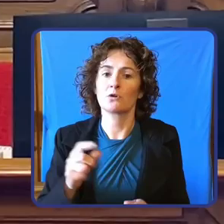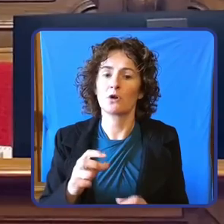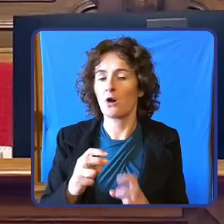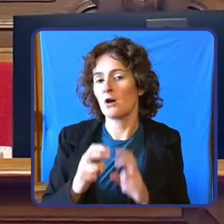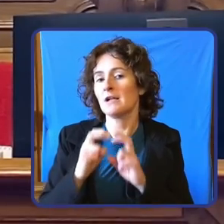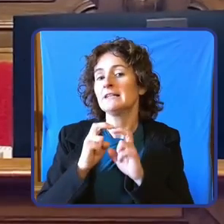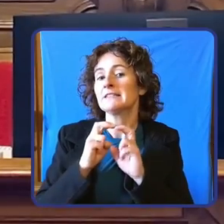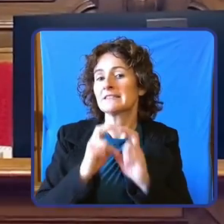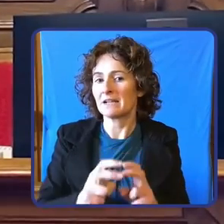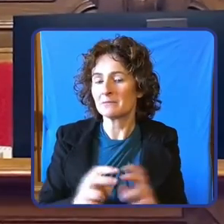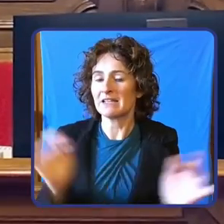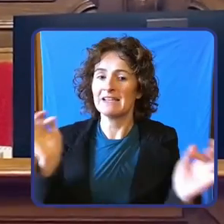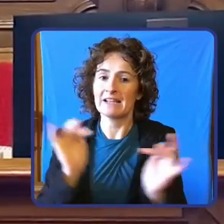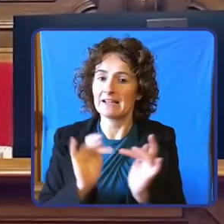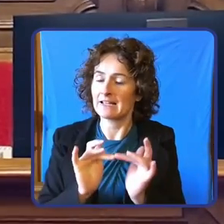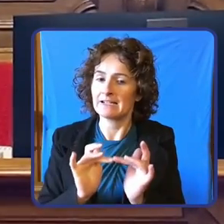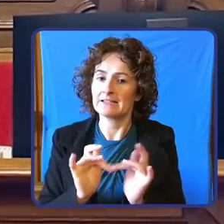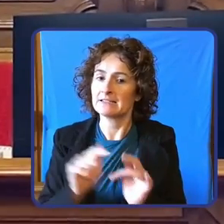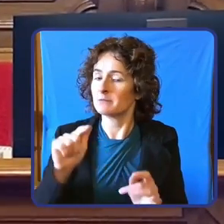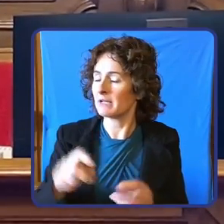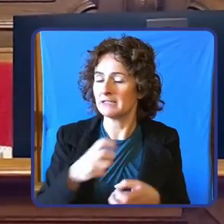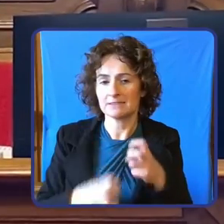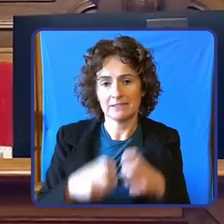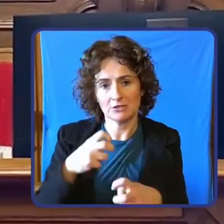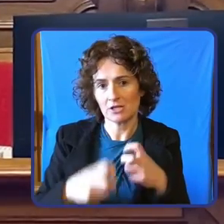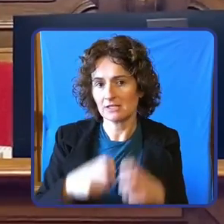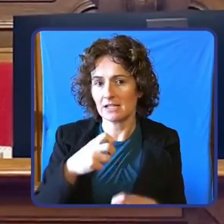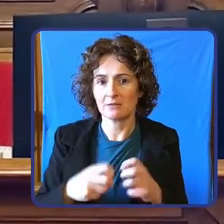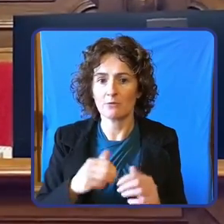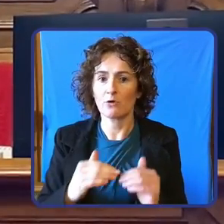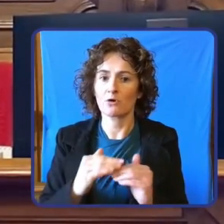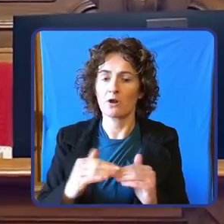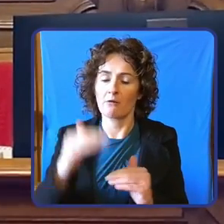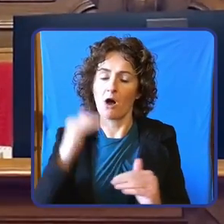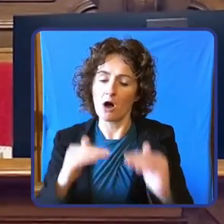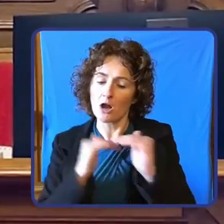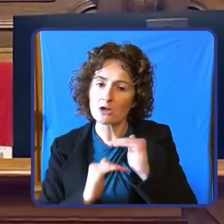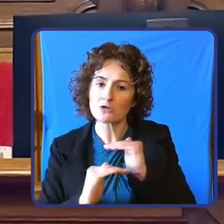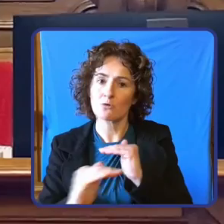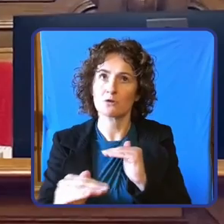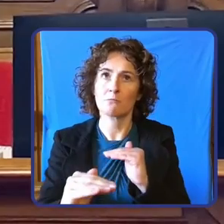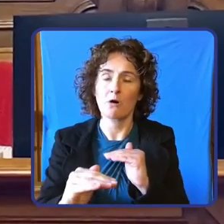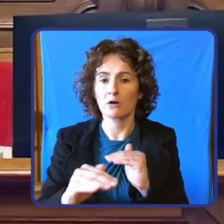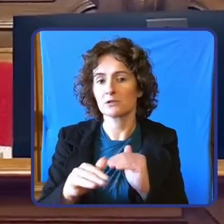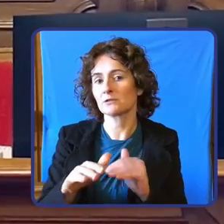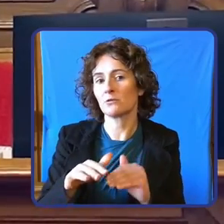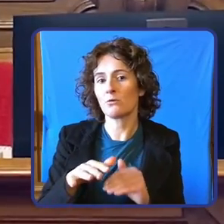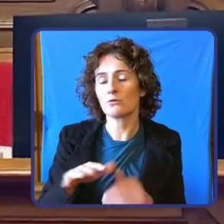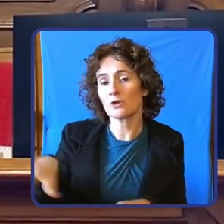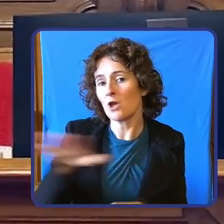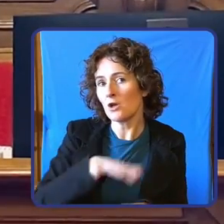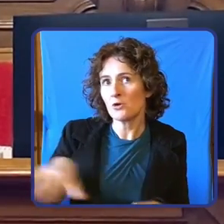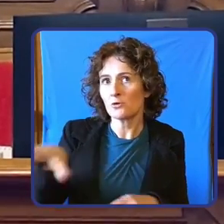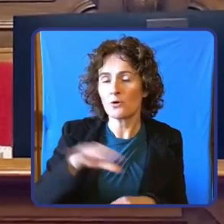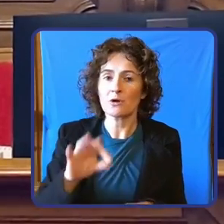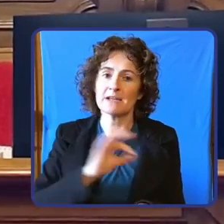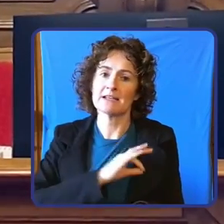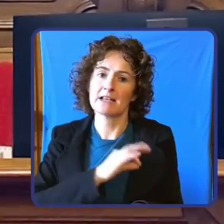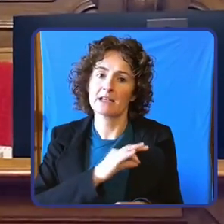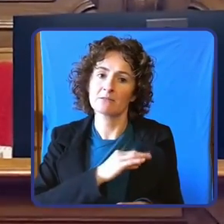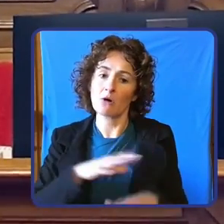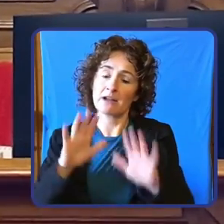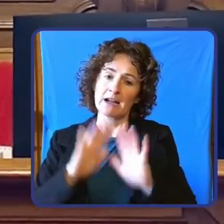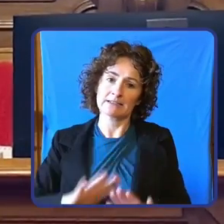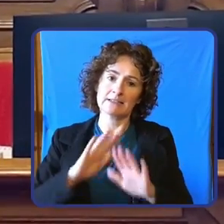el a forgalmat, mint a volánbusz buszai. Alacsonypadlós, alacsonyfogyasztású, környezetbarát, kényelmes buszok, és pontosan